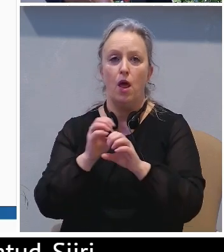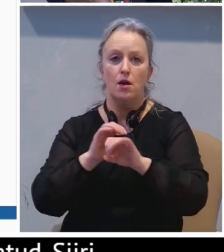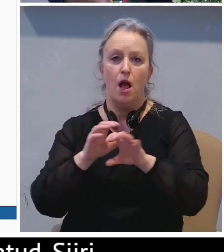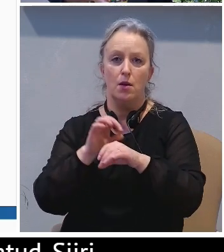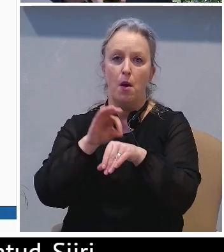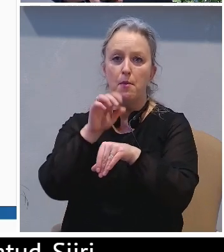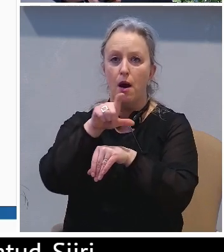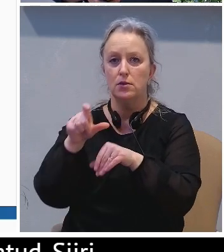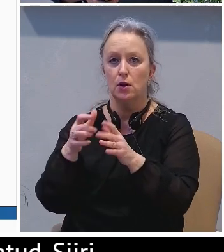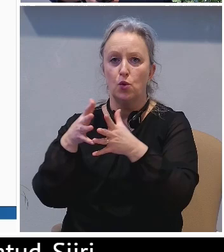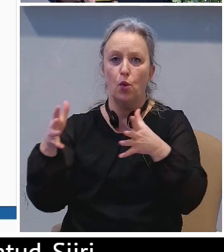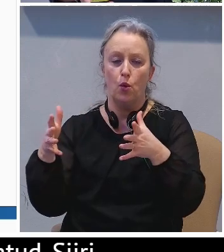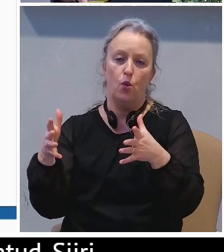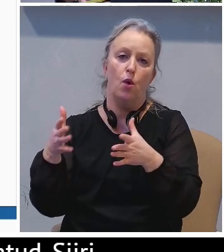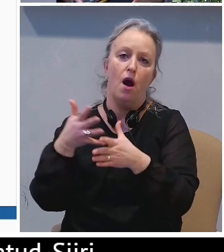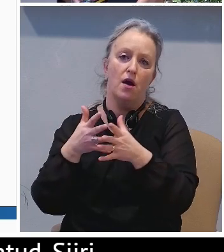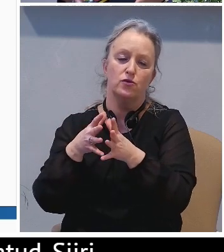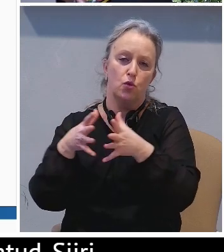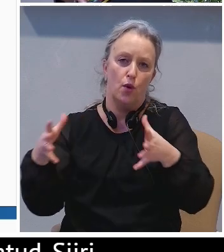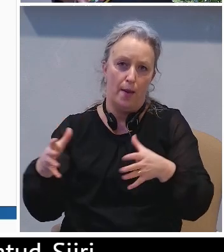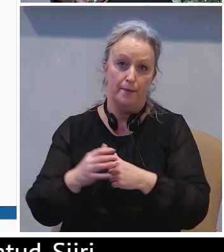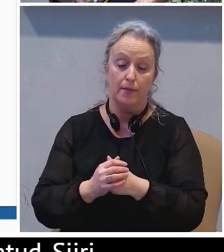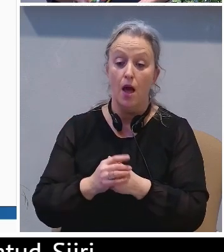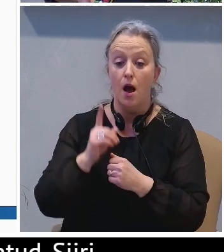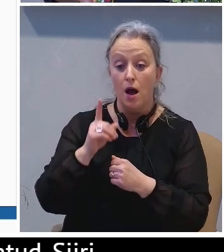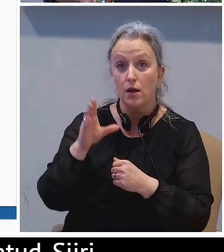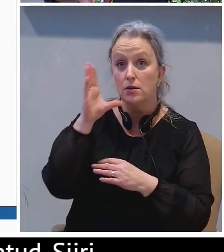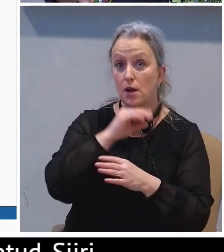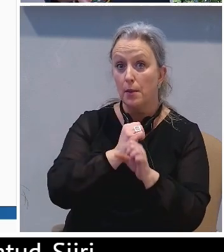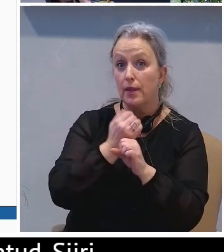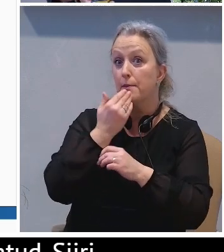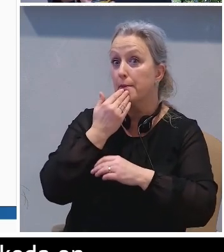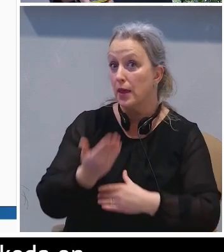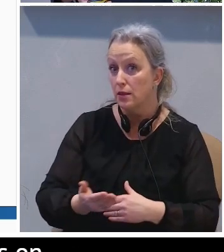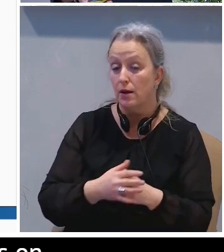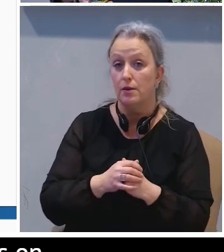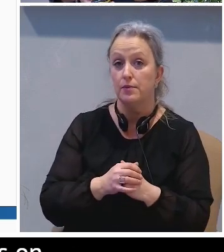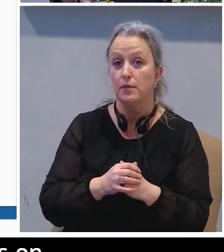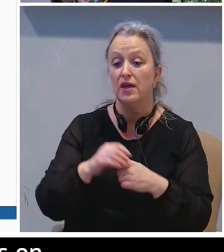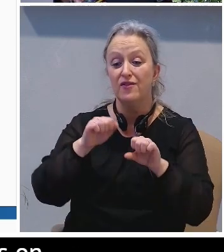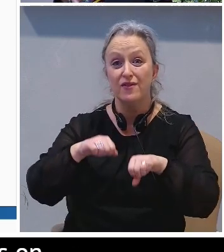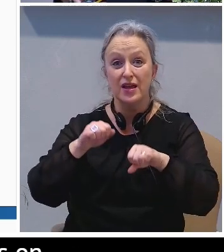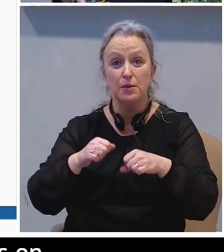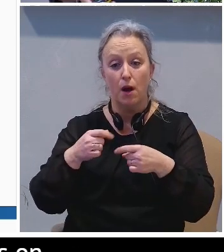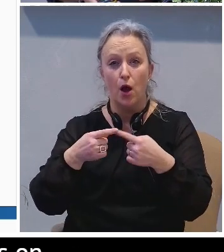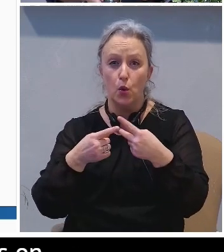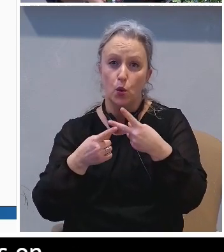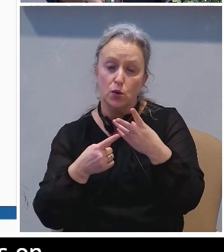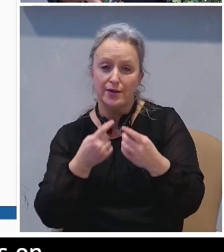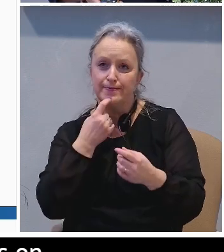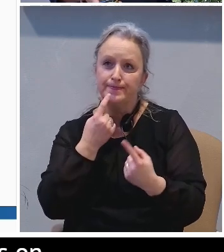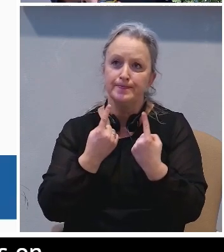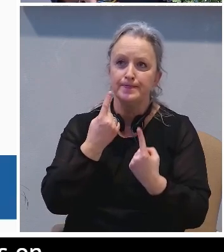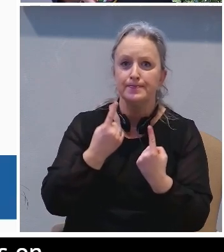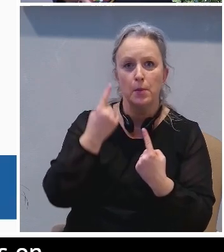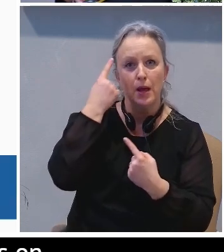groups, patsientidest. CAPN3 and Aga siis, mida me C1, teha where we are saame talking ja about a milliseid larger võimalusi me number of oleme nagu patients kaalunud than